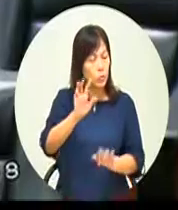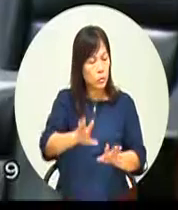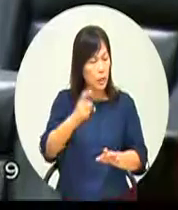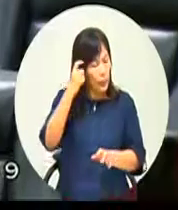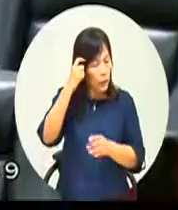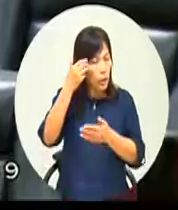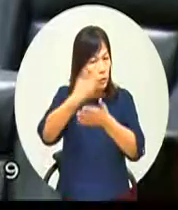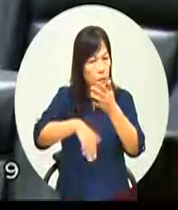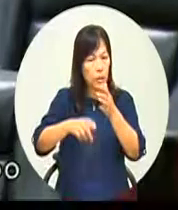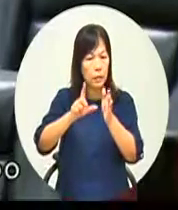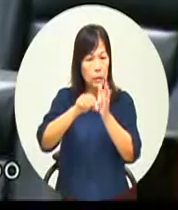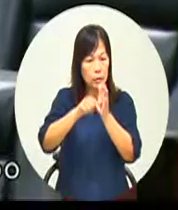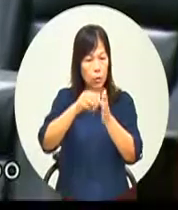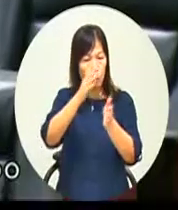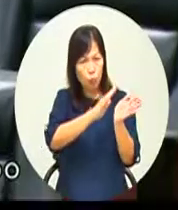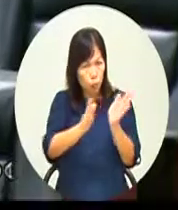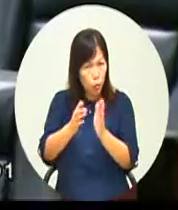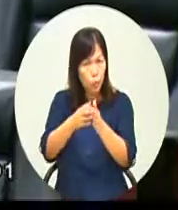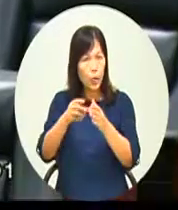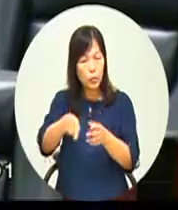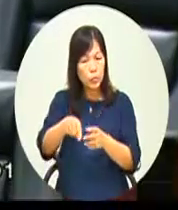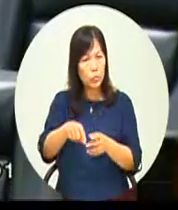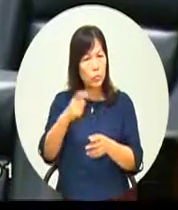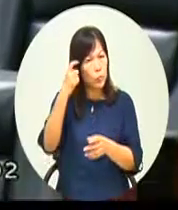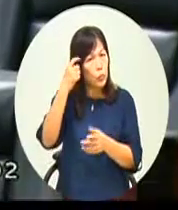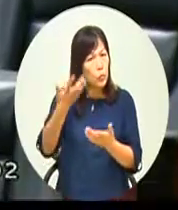么多的时间准备，我们你觉得我们？